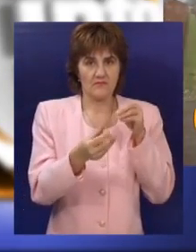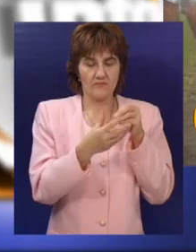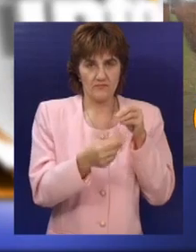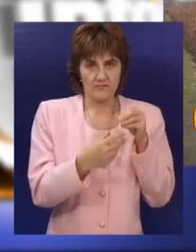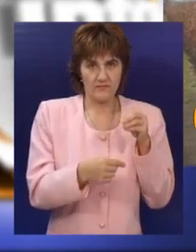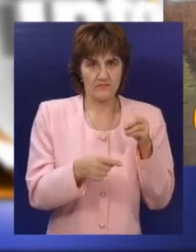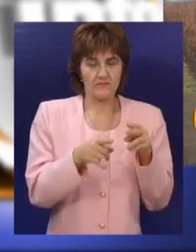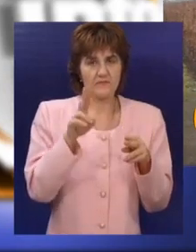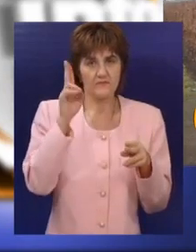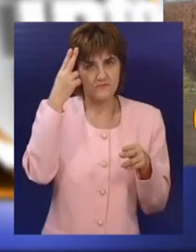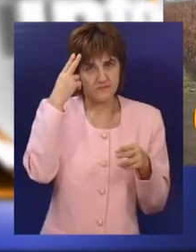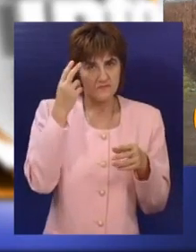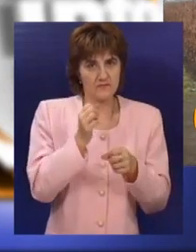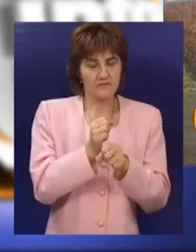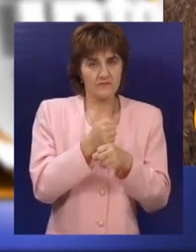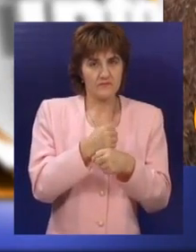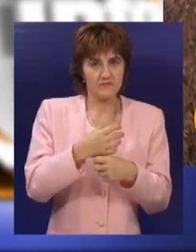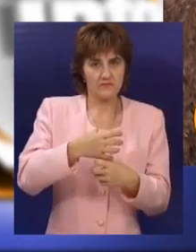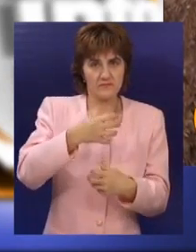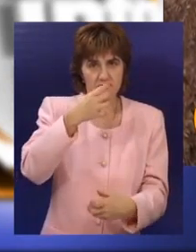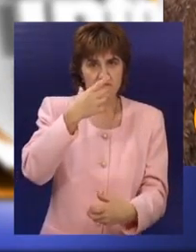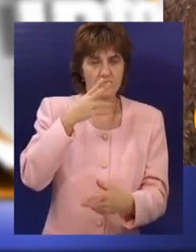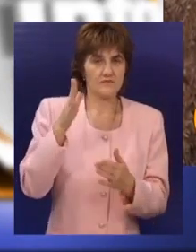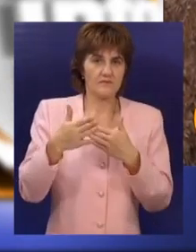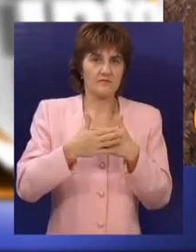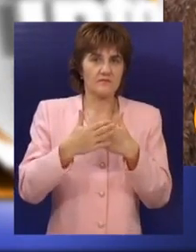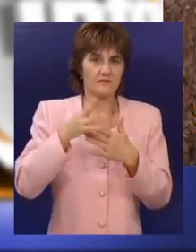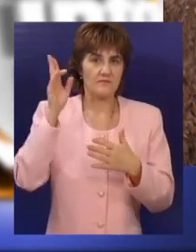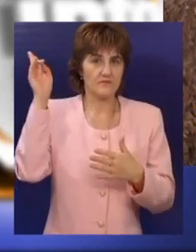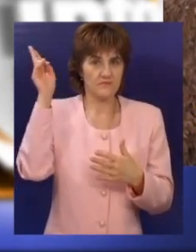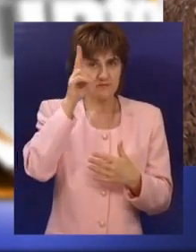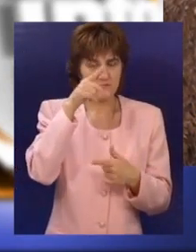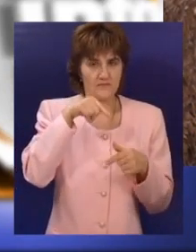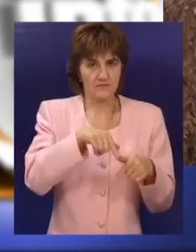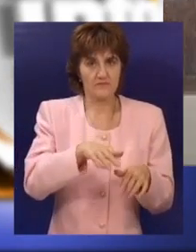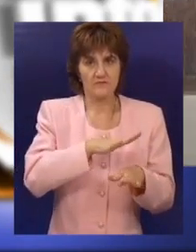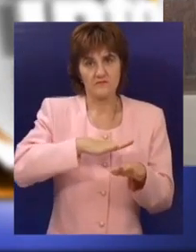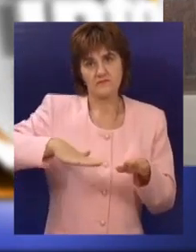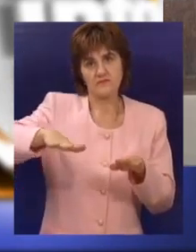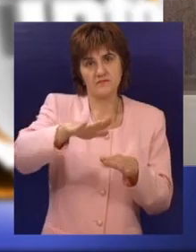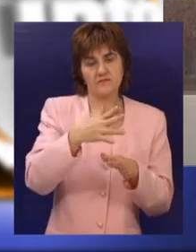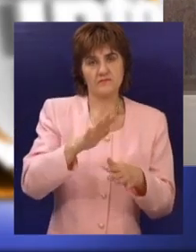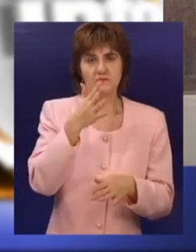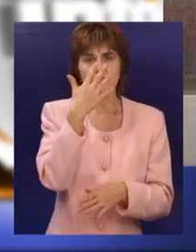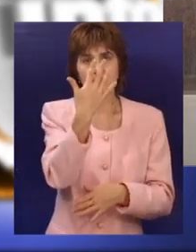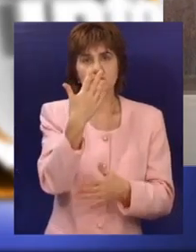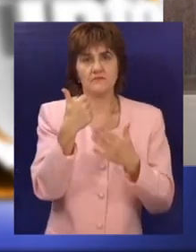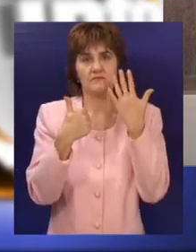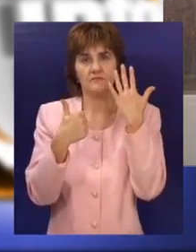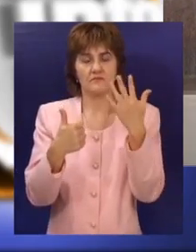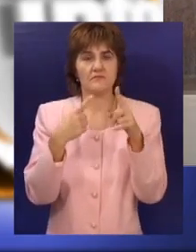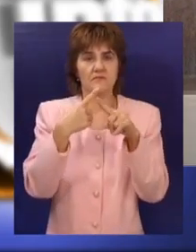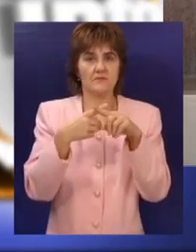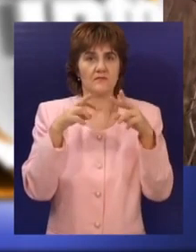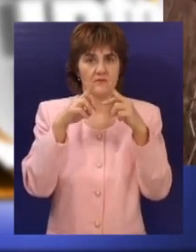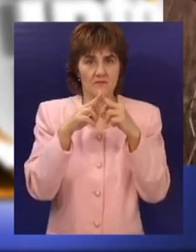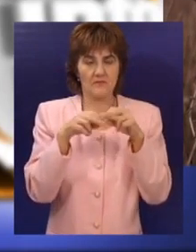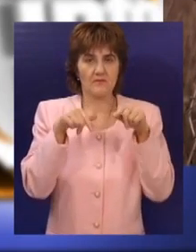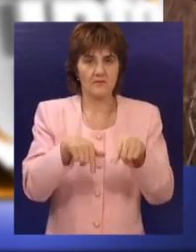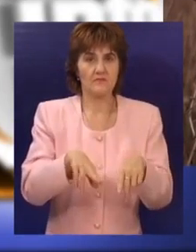Zvonko Bogdan se nalaze u blizini Paličkog i Ludaškog jezera i prostiru se na površini od 56 hektara, pri čemu je za